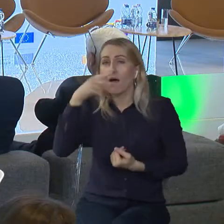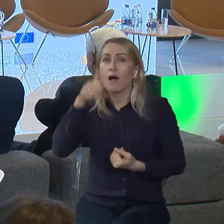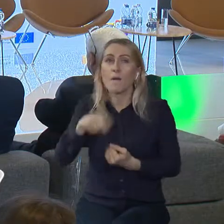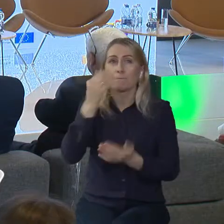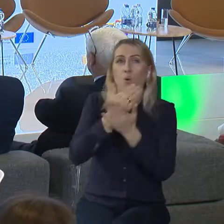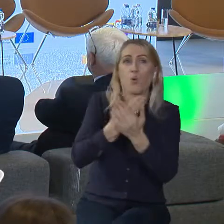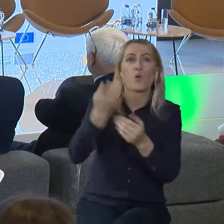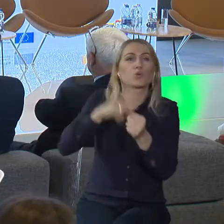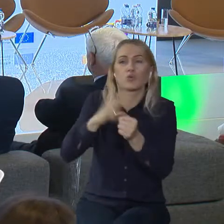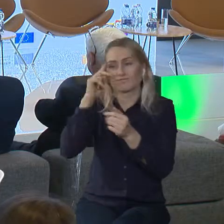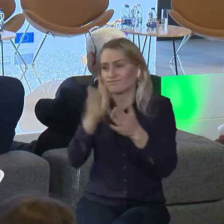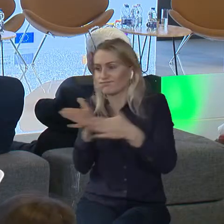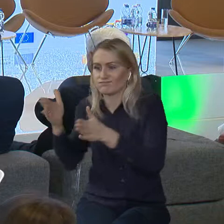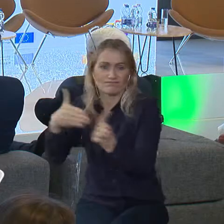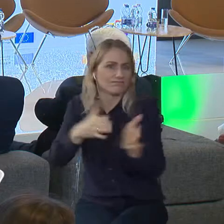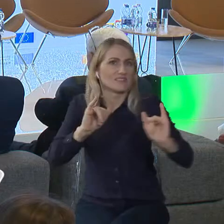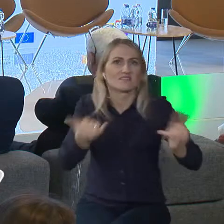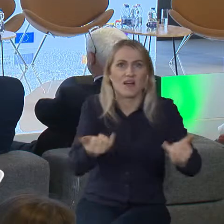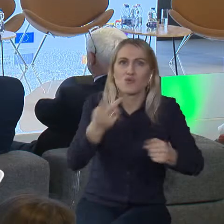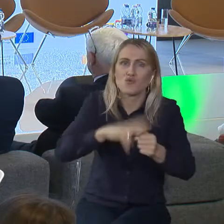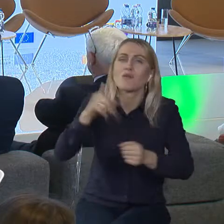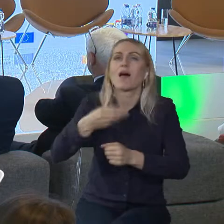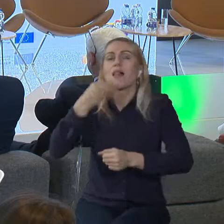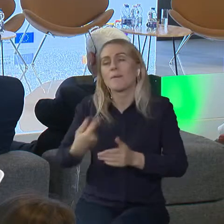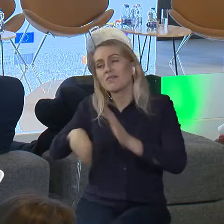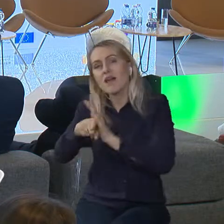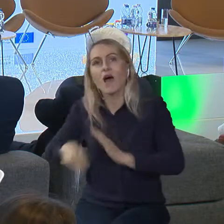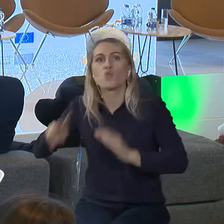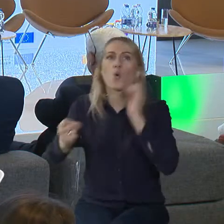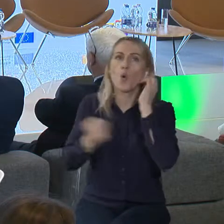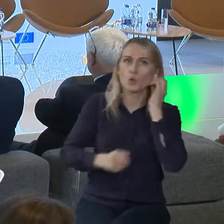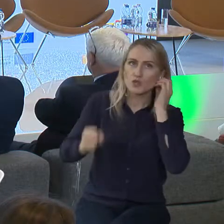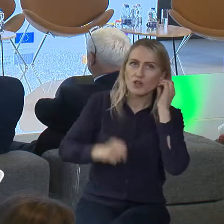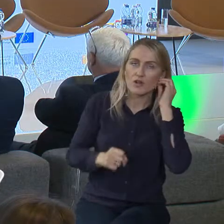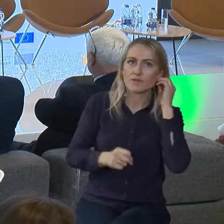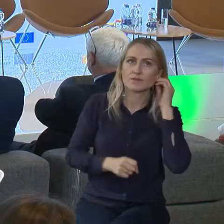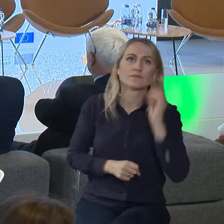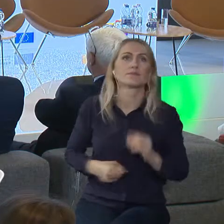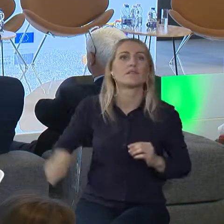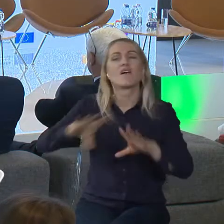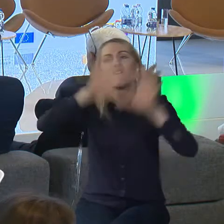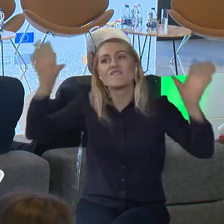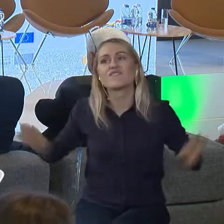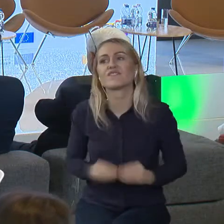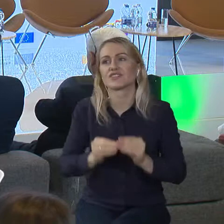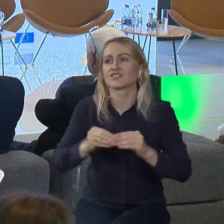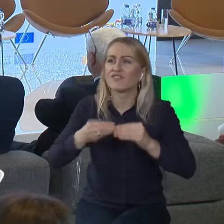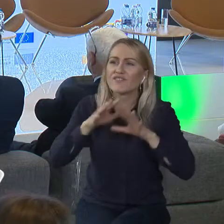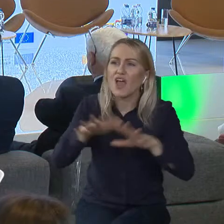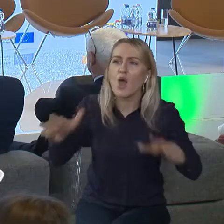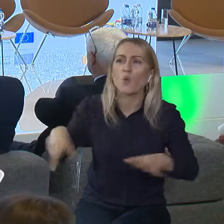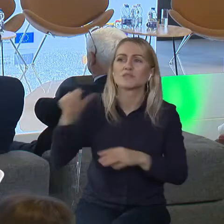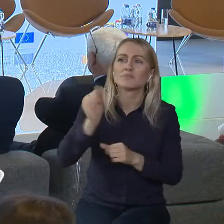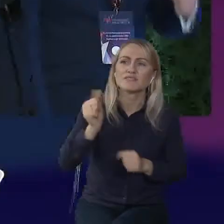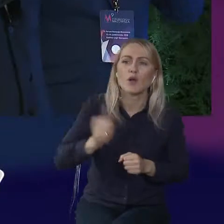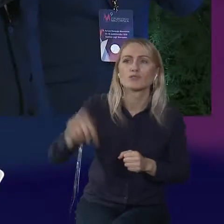mógłby się rozwijać? No jest to na pewno pod kątem użytkowania przez wielu specjalistów, rodziców, przez